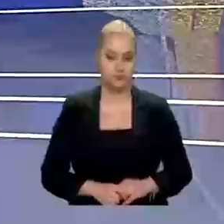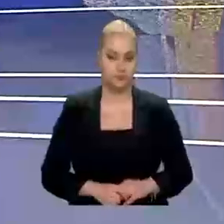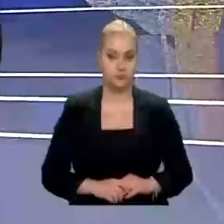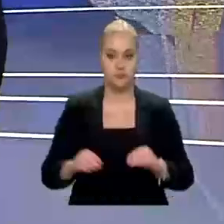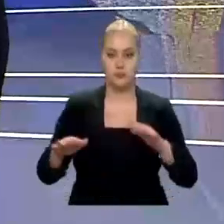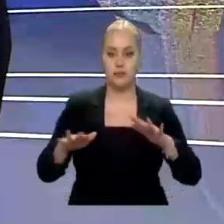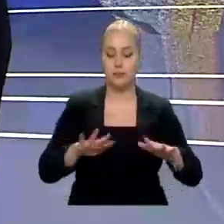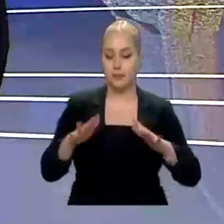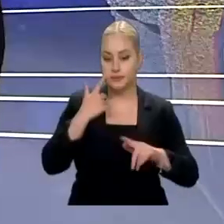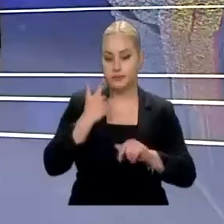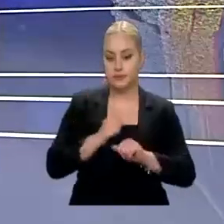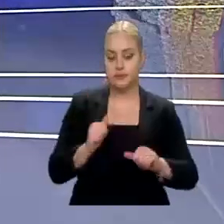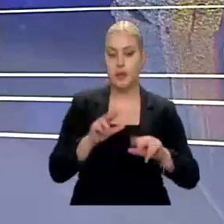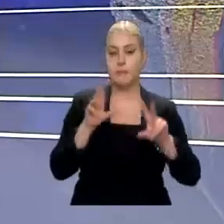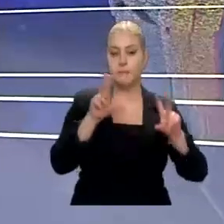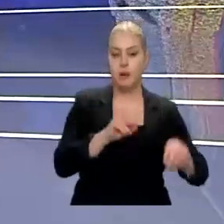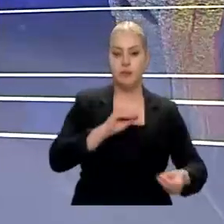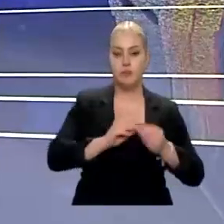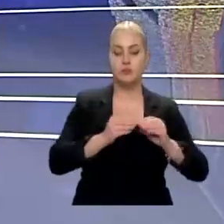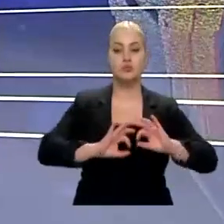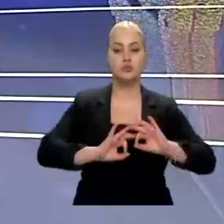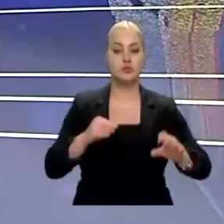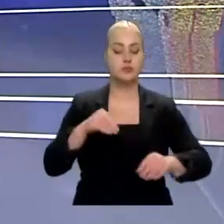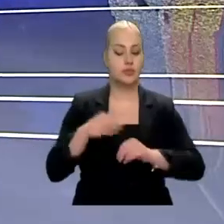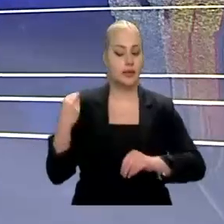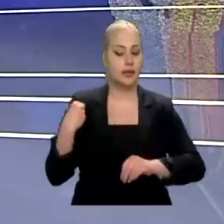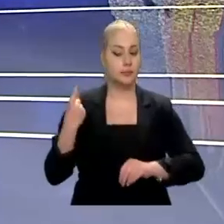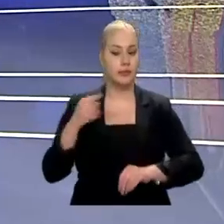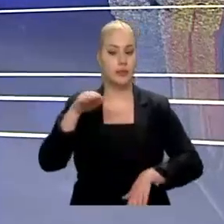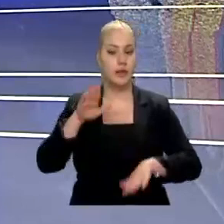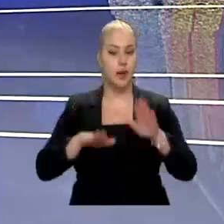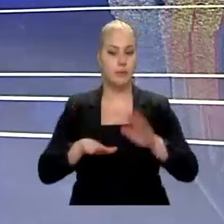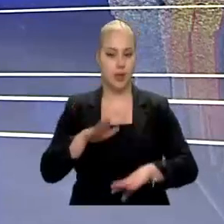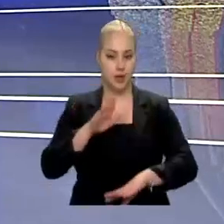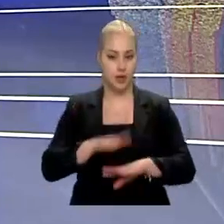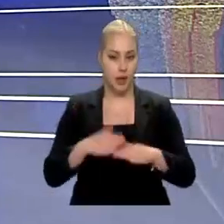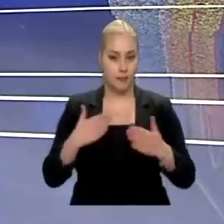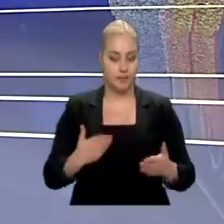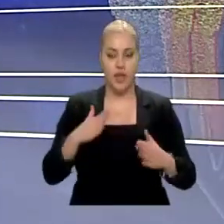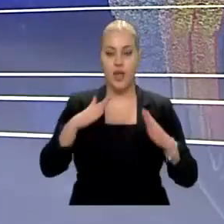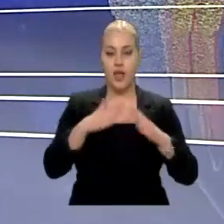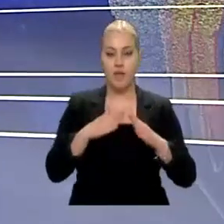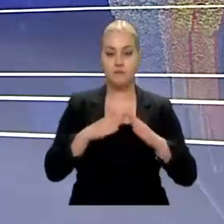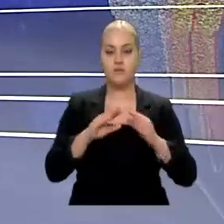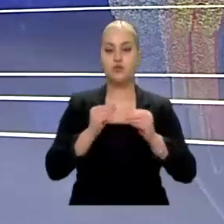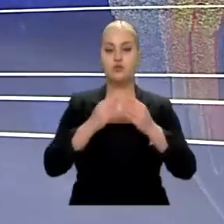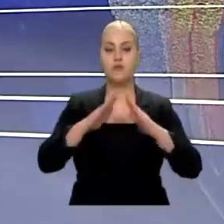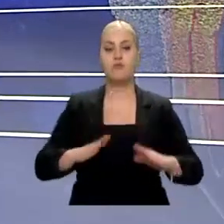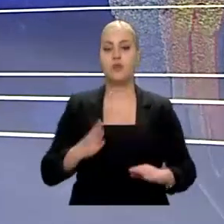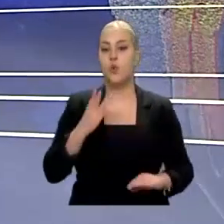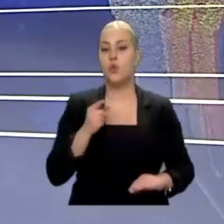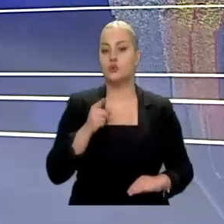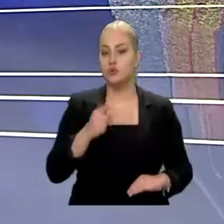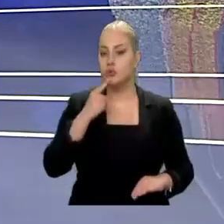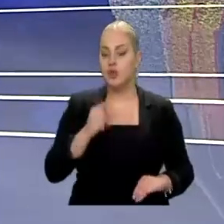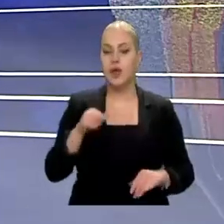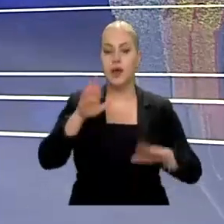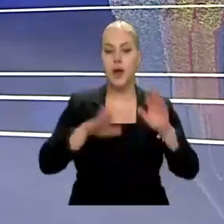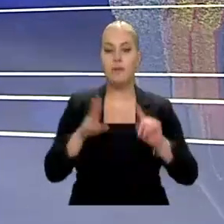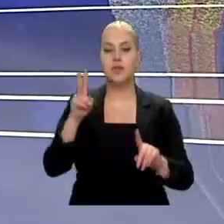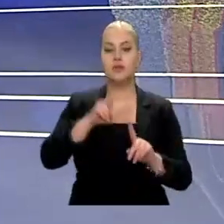Efendim, depremzedelerin barınma sorununun çözümü için yeni bir kampanya hayata geçirildi. Evim yuvan olsun. Kampanyaya